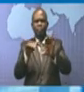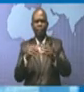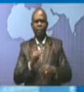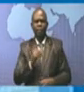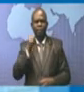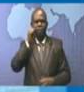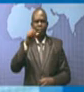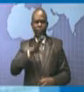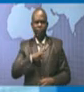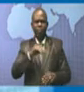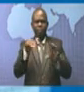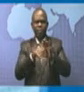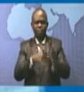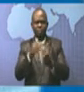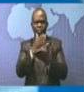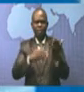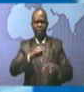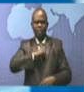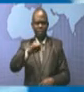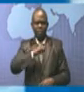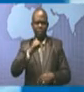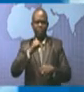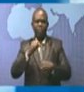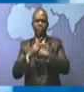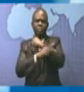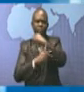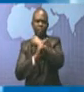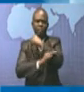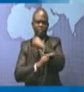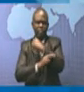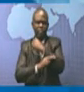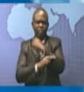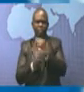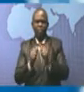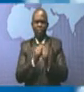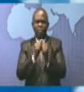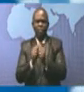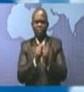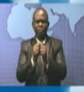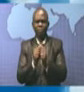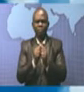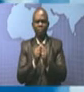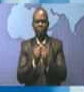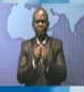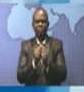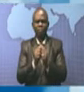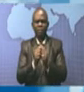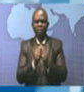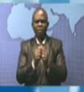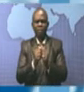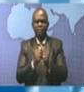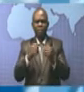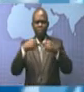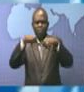Les femmes membres du parti CNDD-FDD de la province Ngozi, accompagnées par la présidente de la Ligue des femmes au niveau national, ont